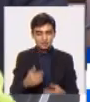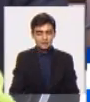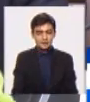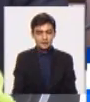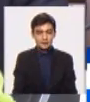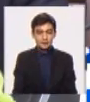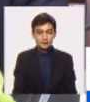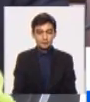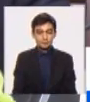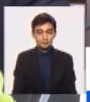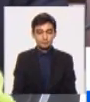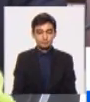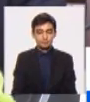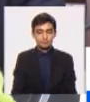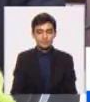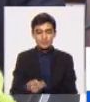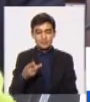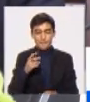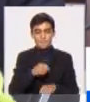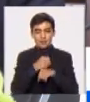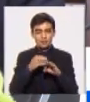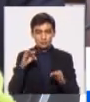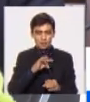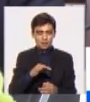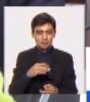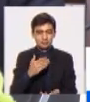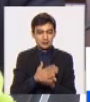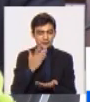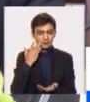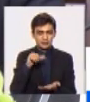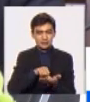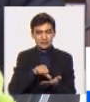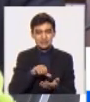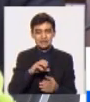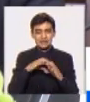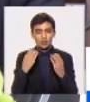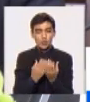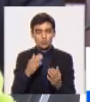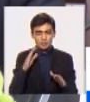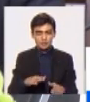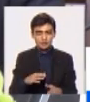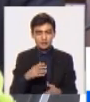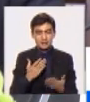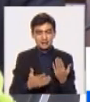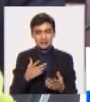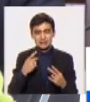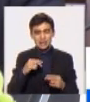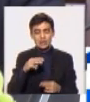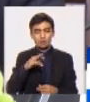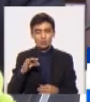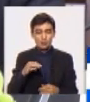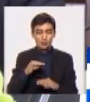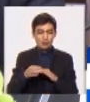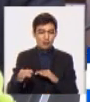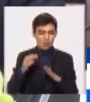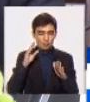По митингам, которые проводятся у нас там на стадионе Литейщик или где-то в переулке